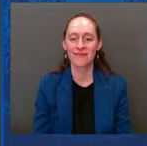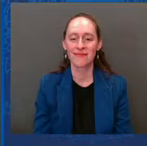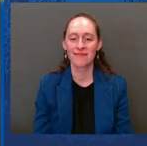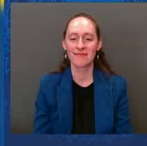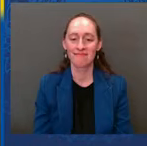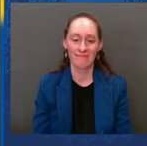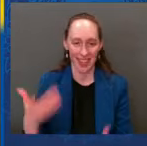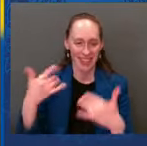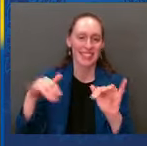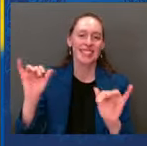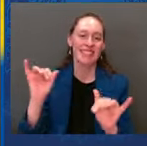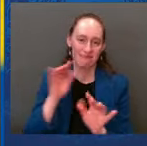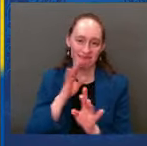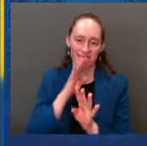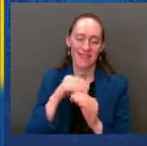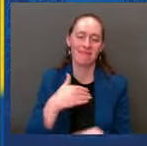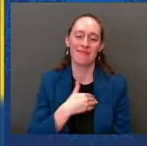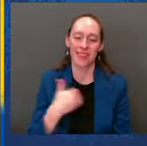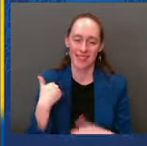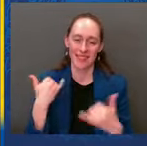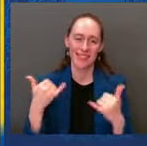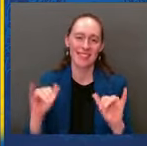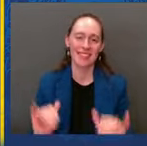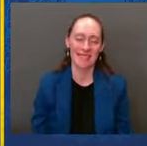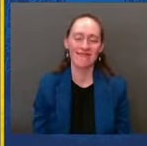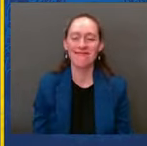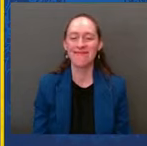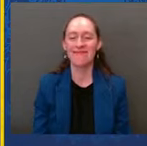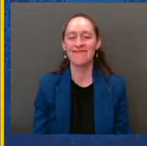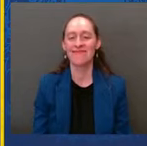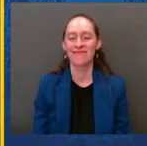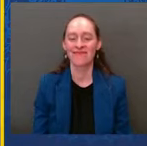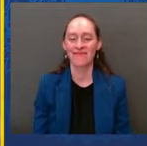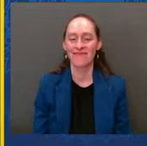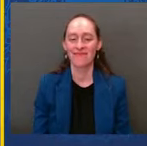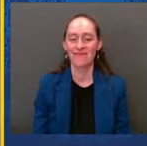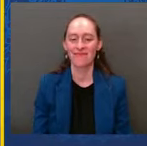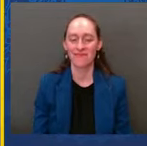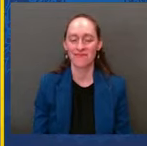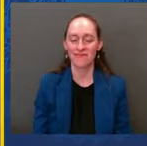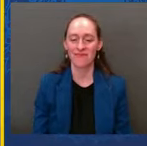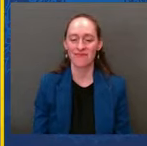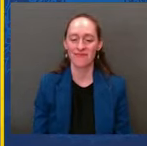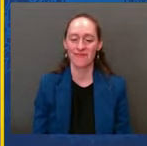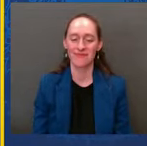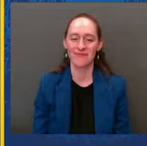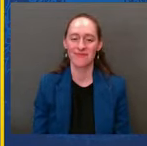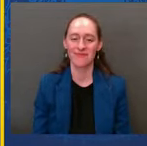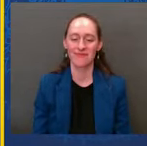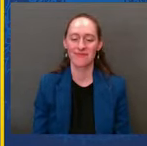Symbolu Rzeczypospolitej, który w trakcie II wojny światowej został zburzony, spalony, płonął na oczach całego